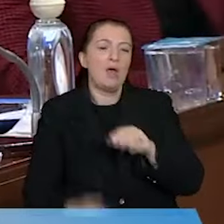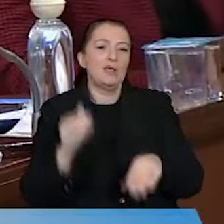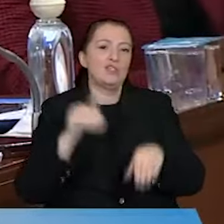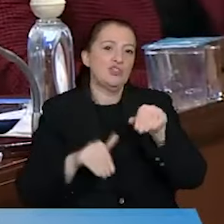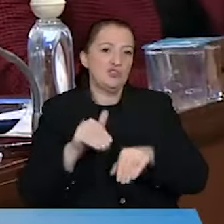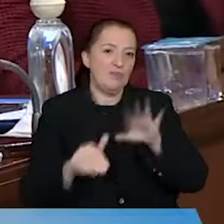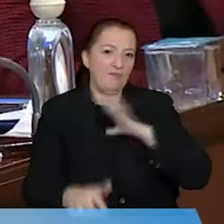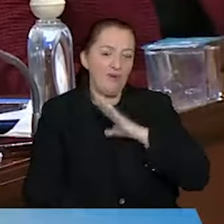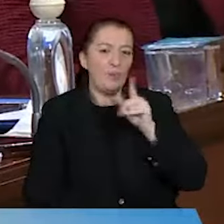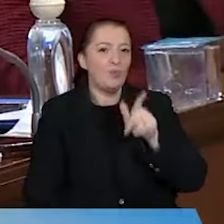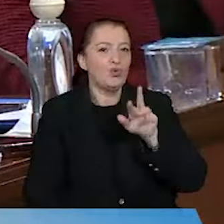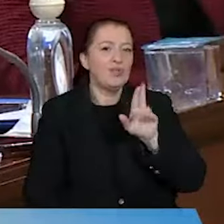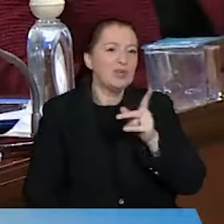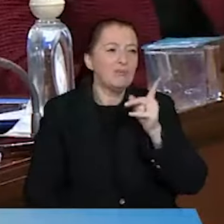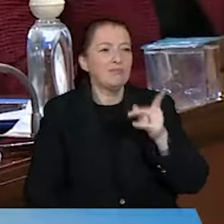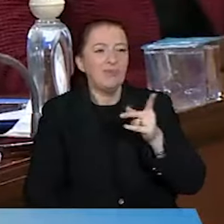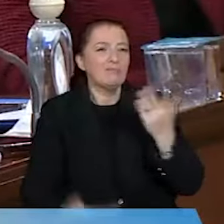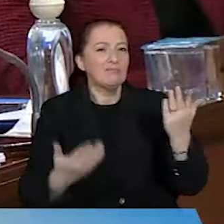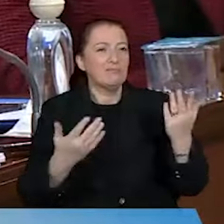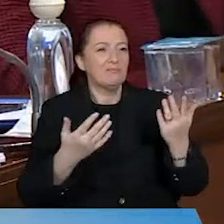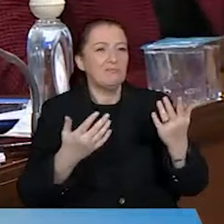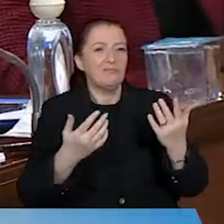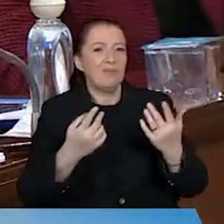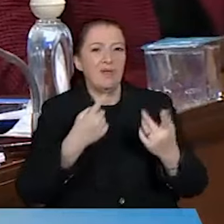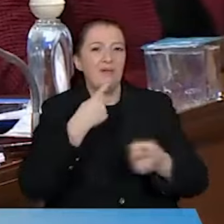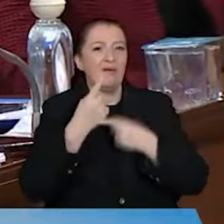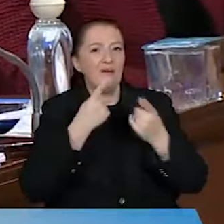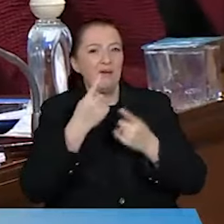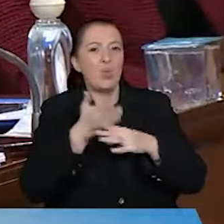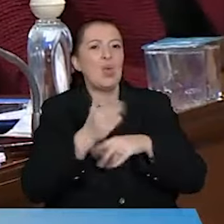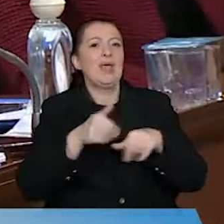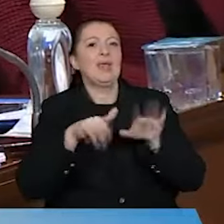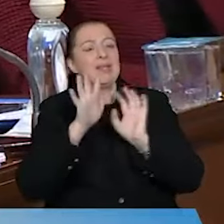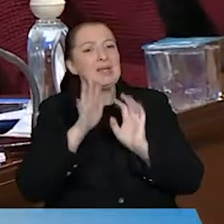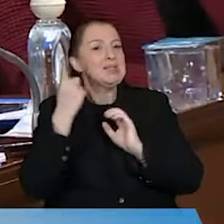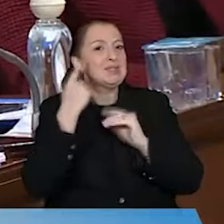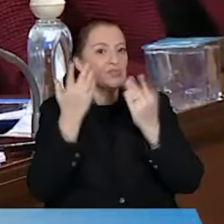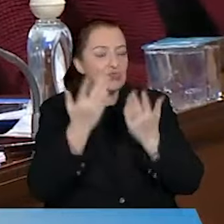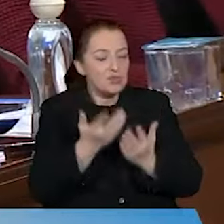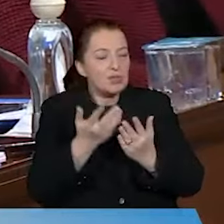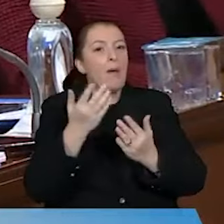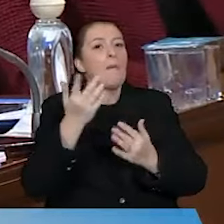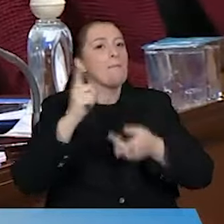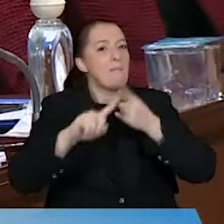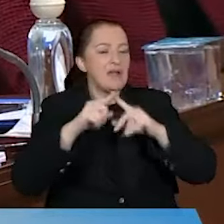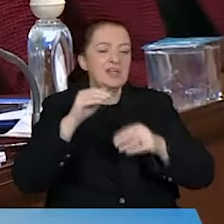Bu ve bu tarz çarpıtılmış konuşmaları dinleyeceğiz. Doğaldır yani bu. Partiler seçim süreçlerinde